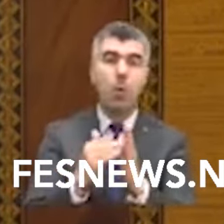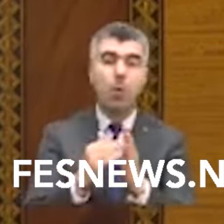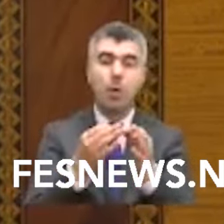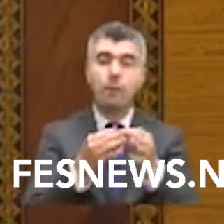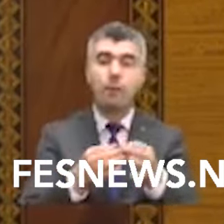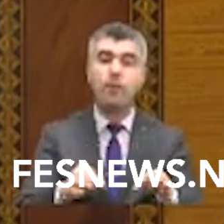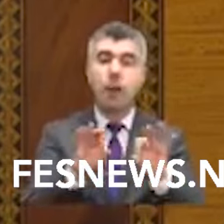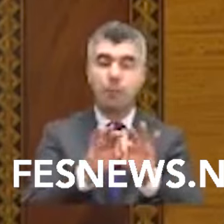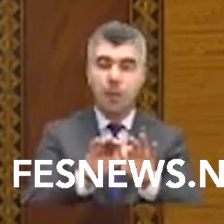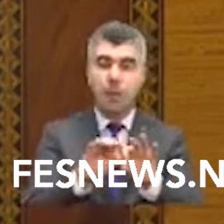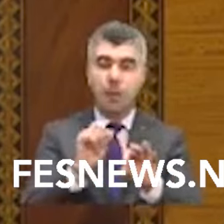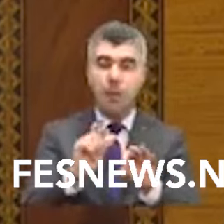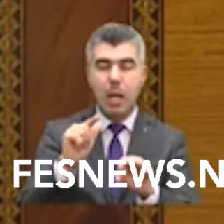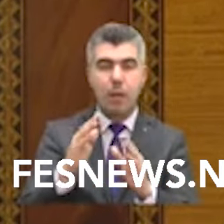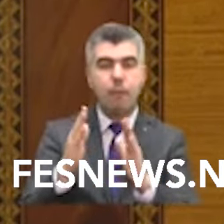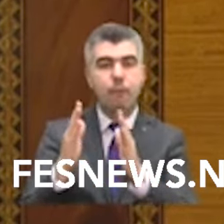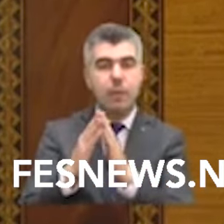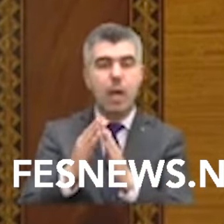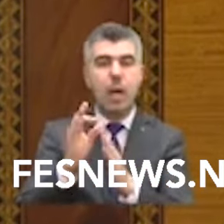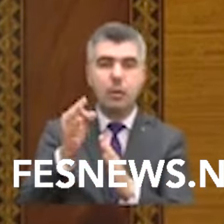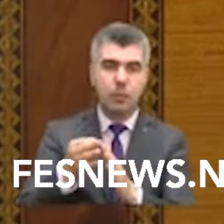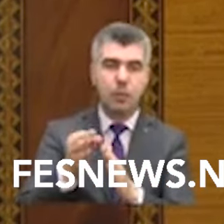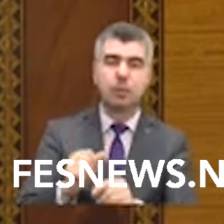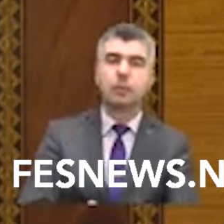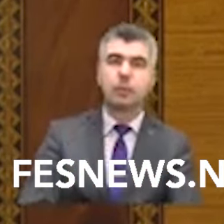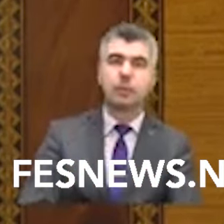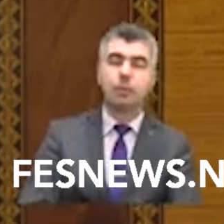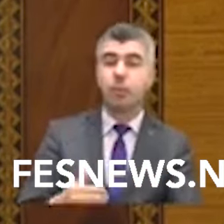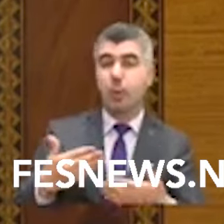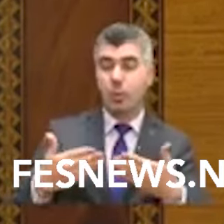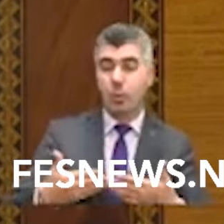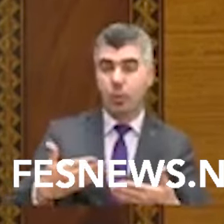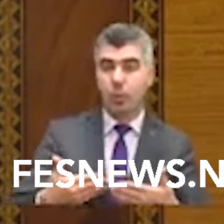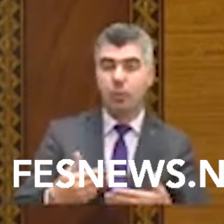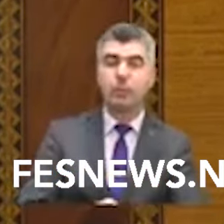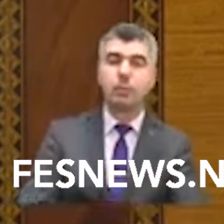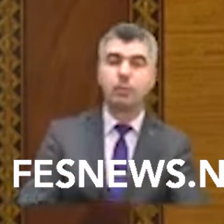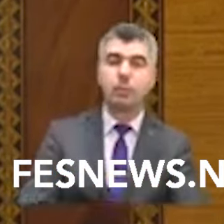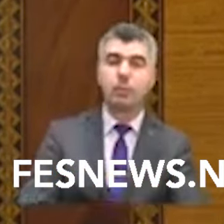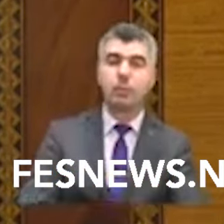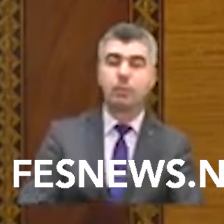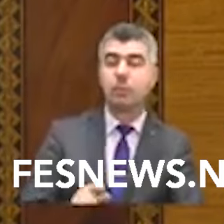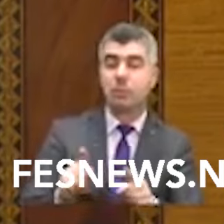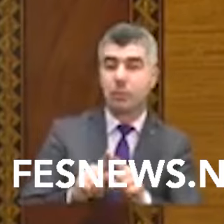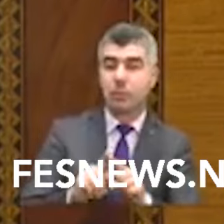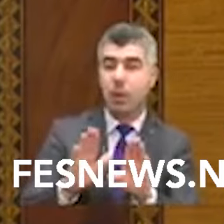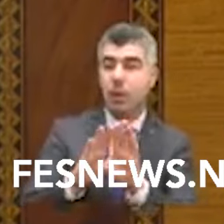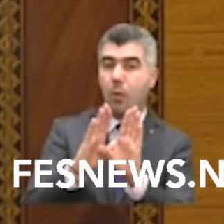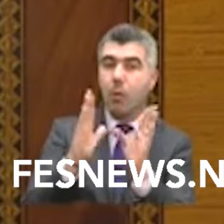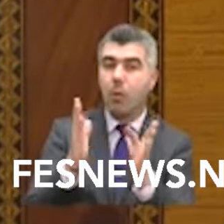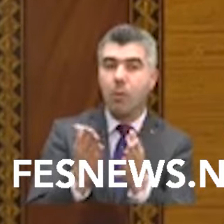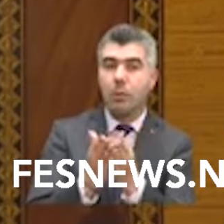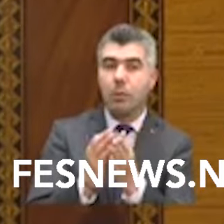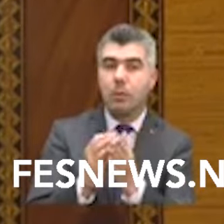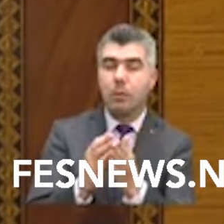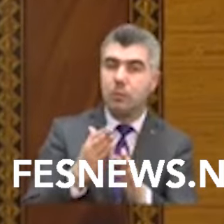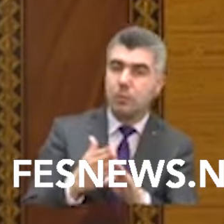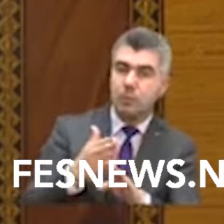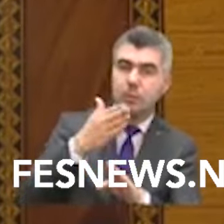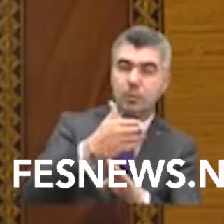أصبح عندها سكن لائق. اليوم يمكن نقول أن هذه المقاربات اللي كانت عندنا